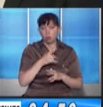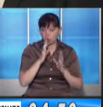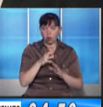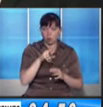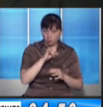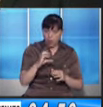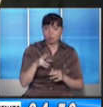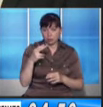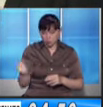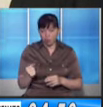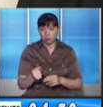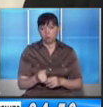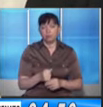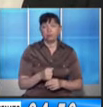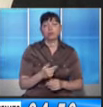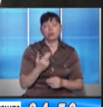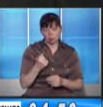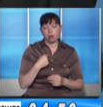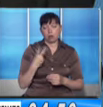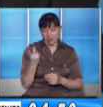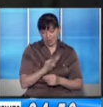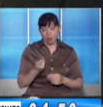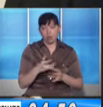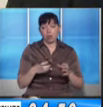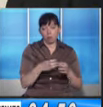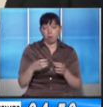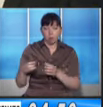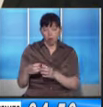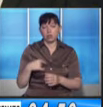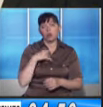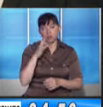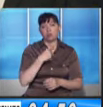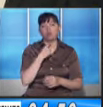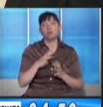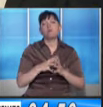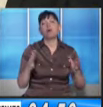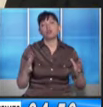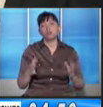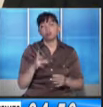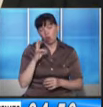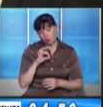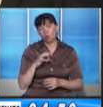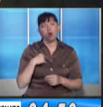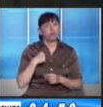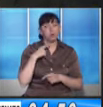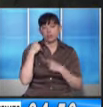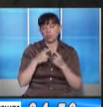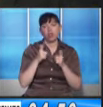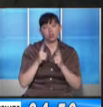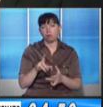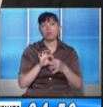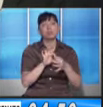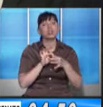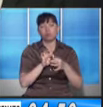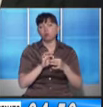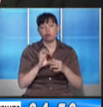nu? Și PAS-ul și platforma DA. Respectiv, noi suntem întotdeauna deschiși spre colaborare. Am avut o experiență de câțiva ani de